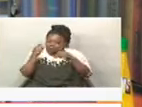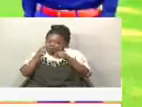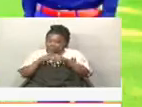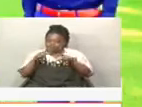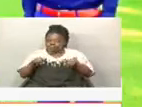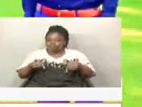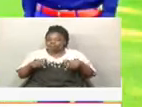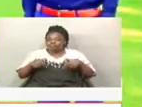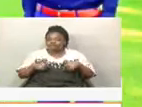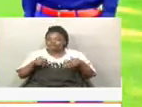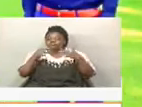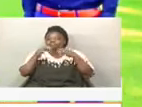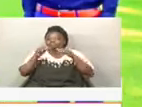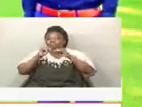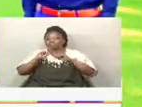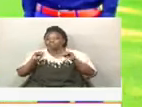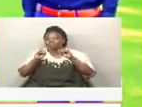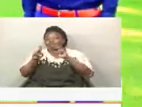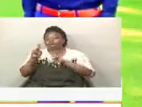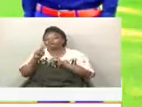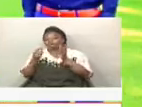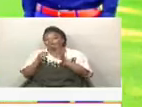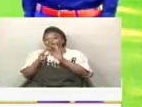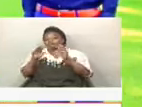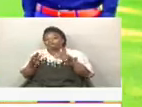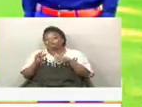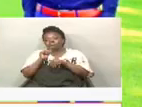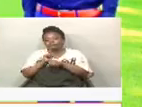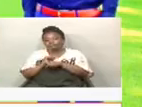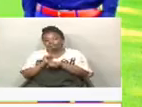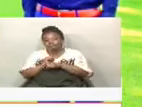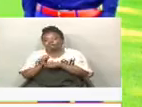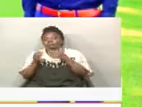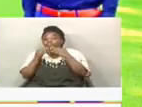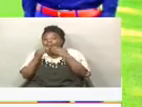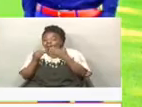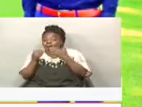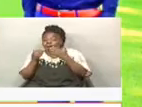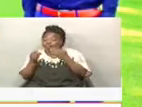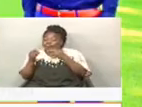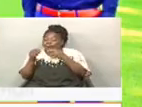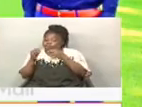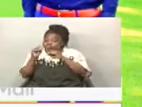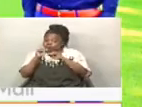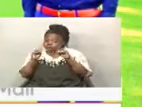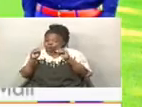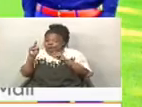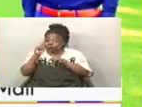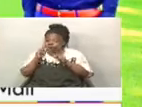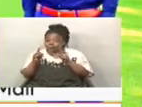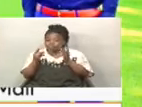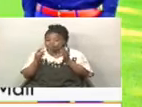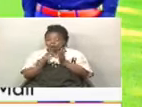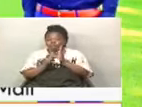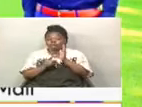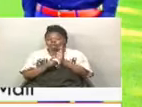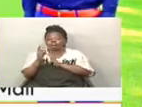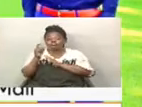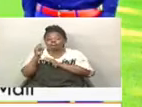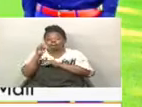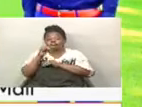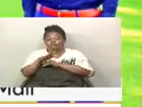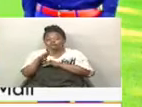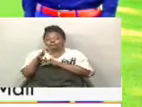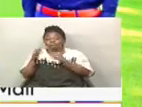mulamu webale okwigiriza bana Uganda okola. Webale okwigiza bana Uganda okwekulakulanya n'okusingira